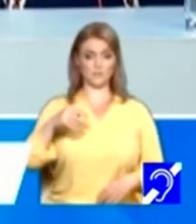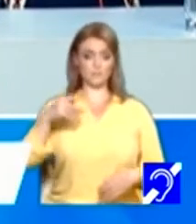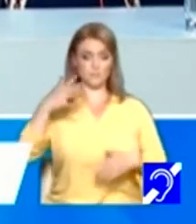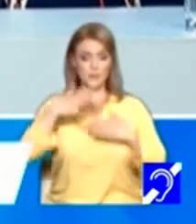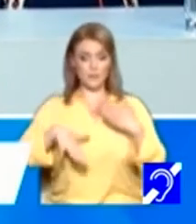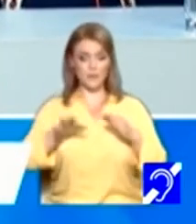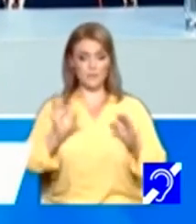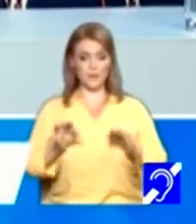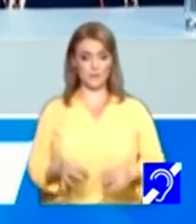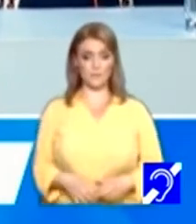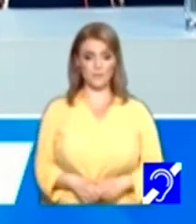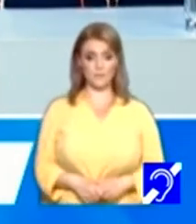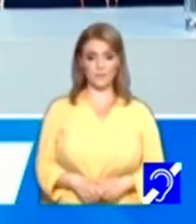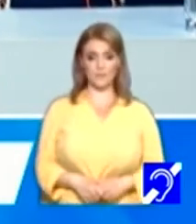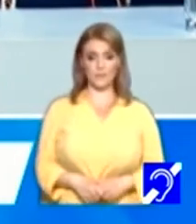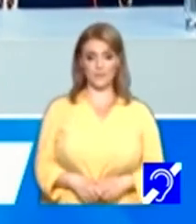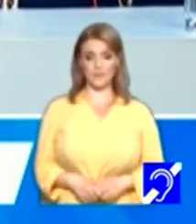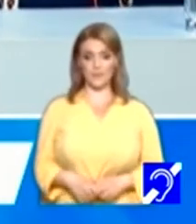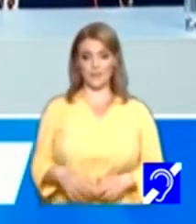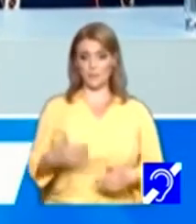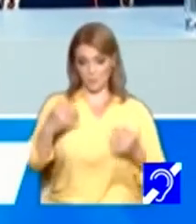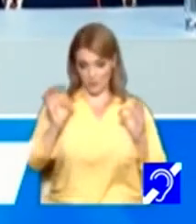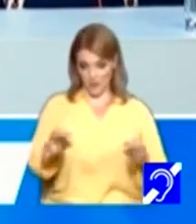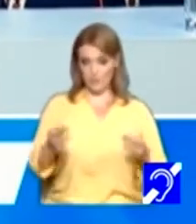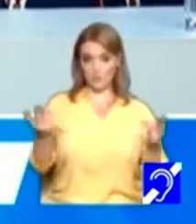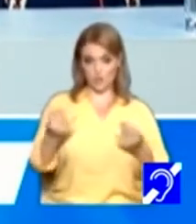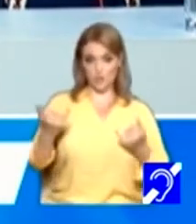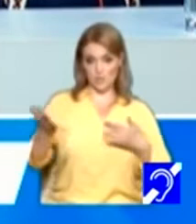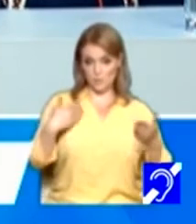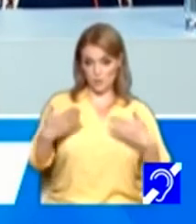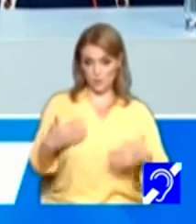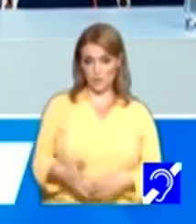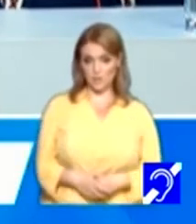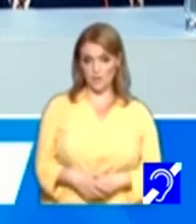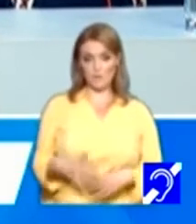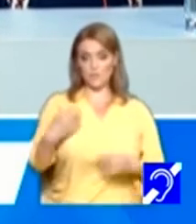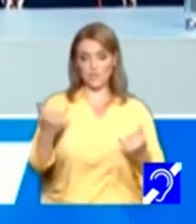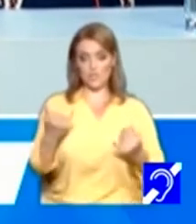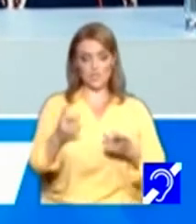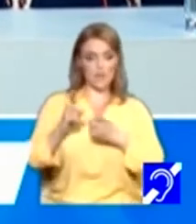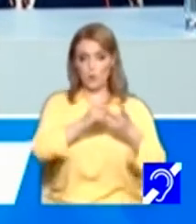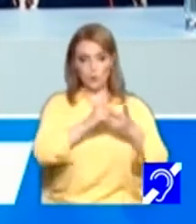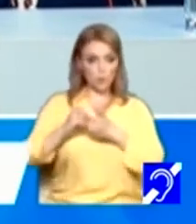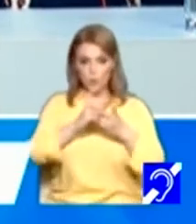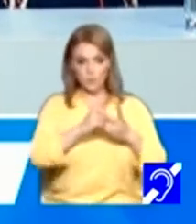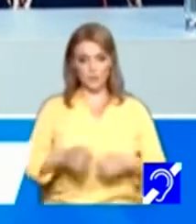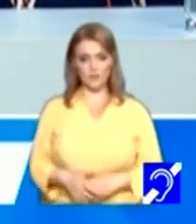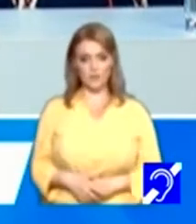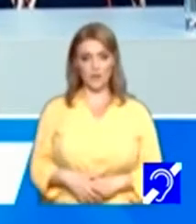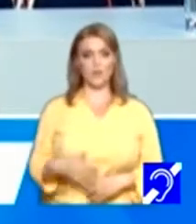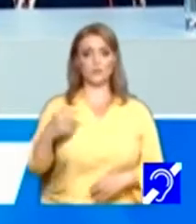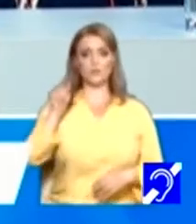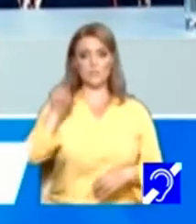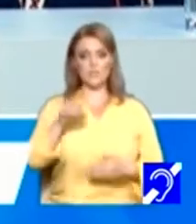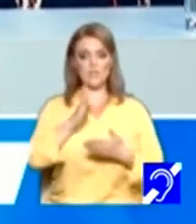productivi. Suntem la match, suntem în ring. Nu suntem în dezbatere, nu suntem în ring. Noi nu suntem în ring, noi suntem acolo unde trebuie